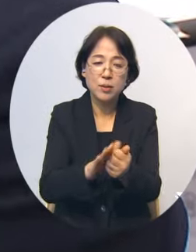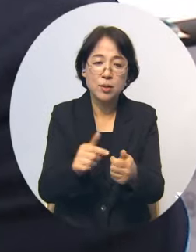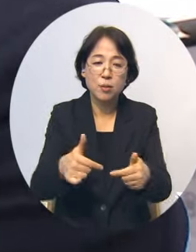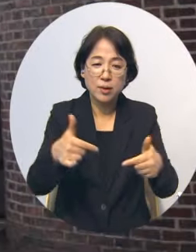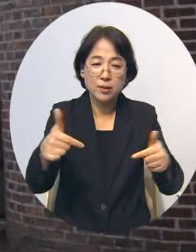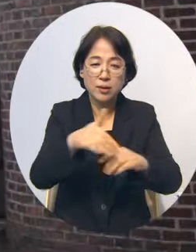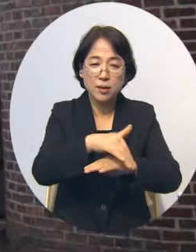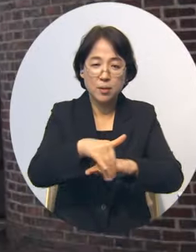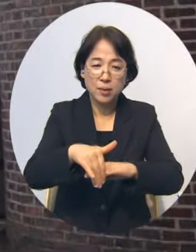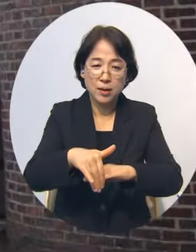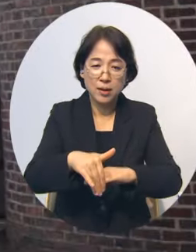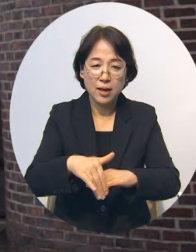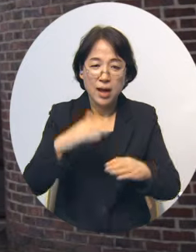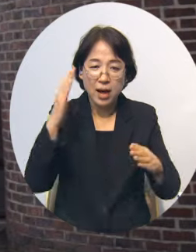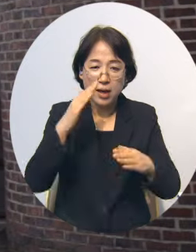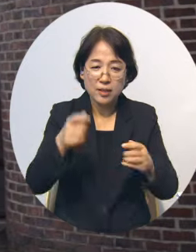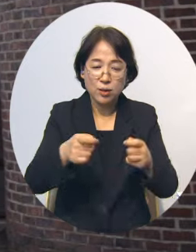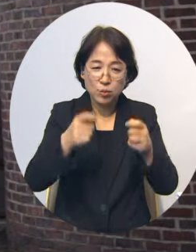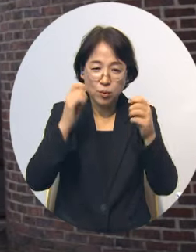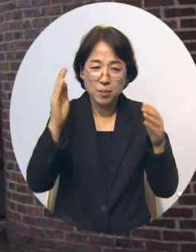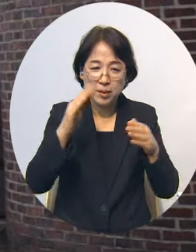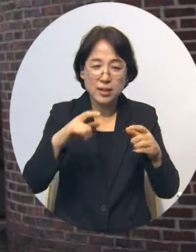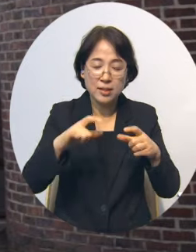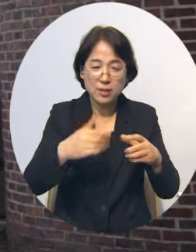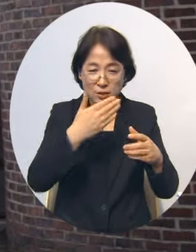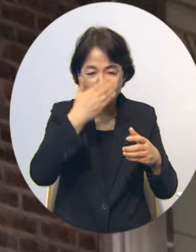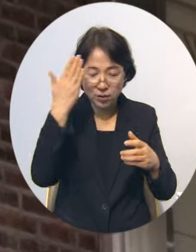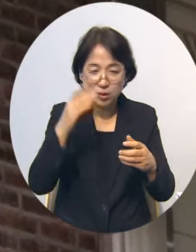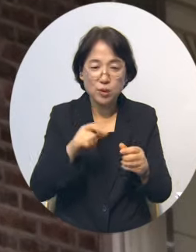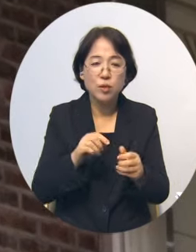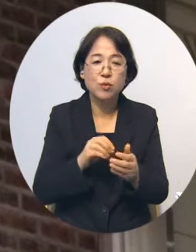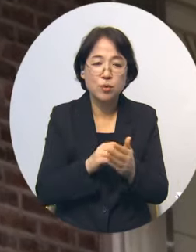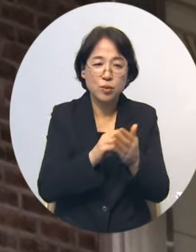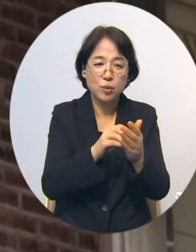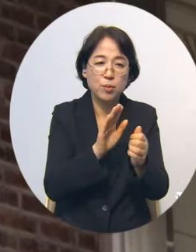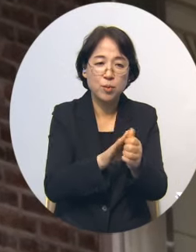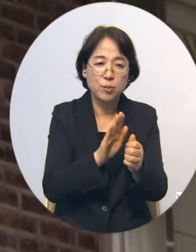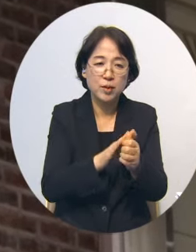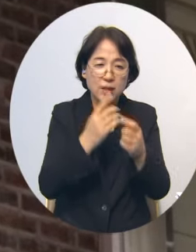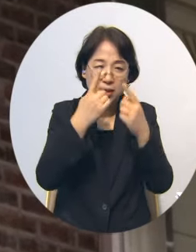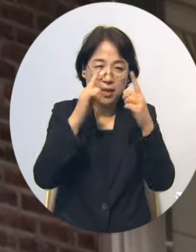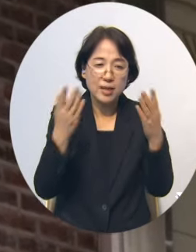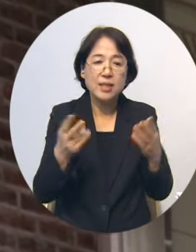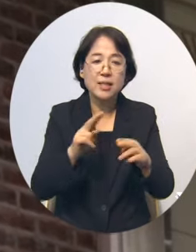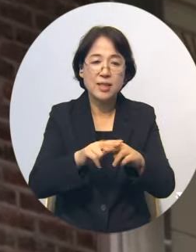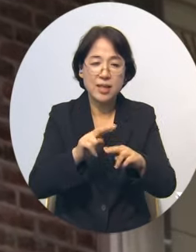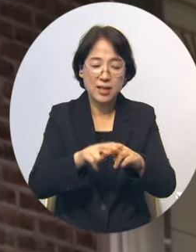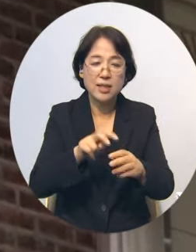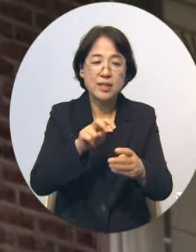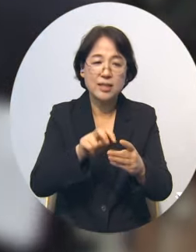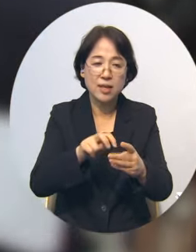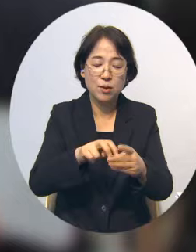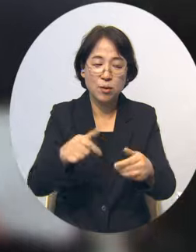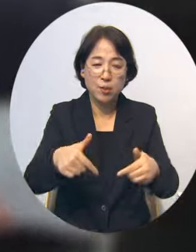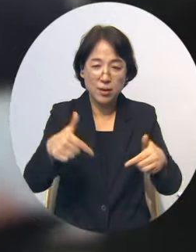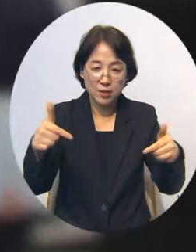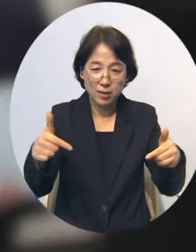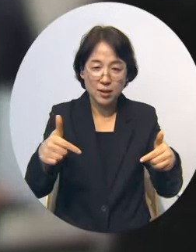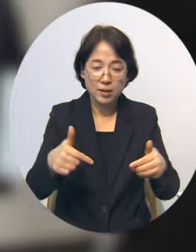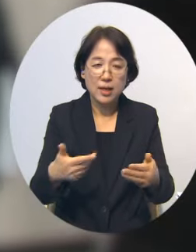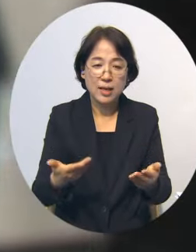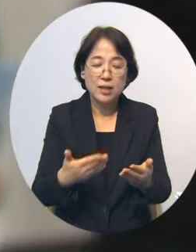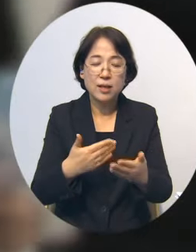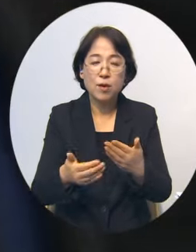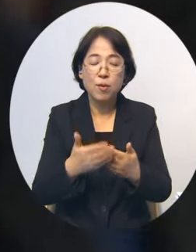했습니다 재학생과 졸업생 지역 청년들의 취업을 돕는 대학 일자리 플러스 센터도 확충합니다 직무